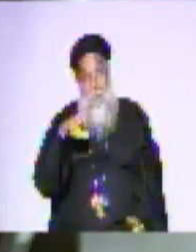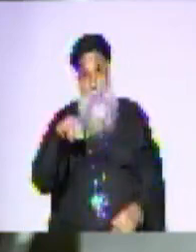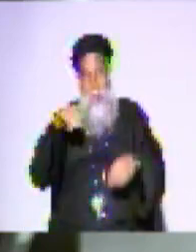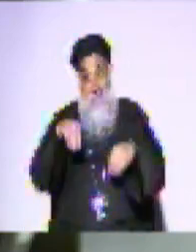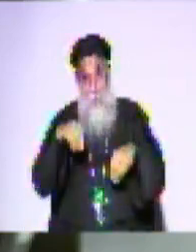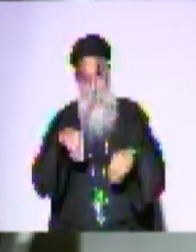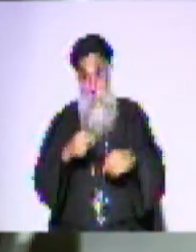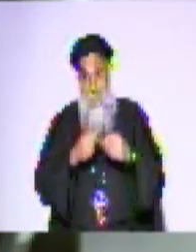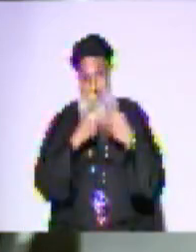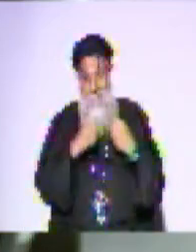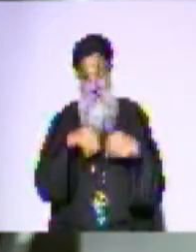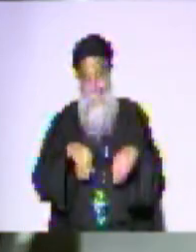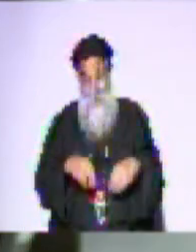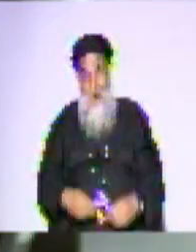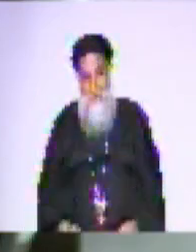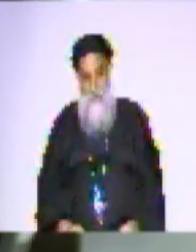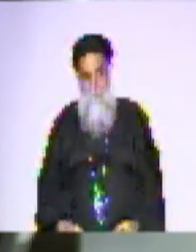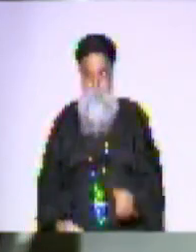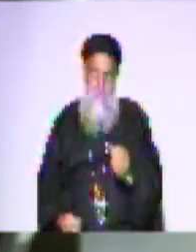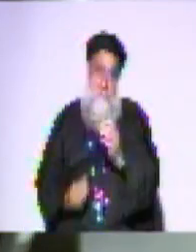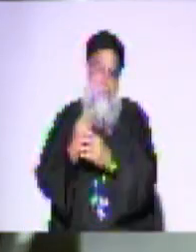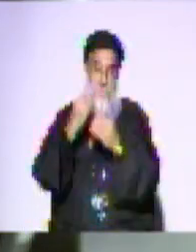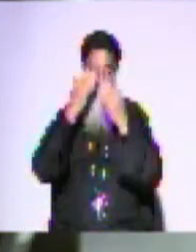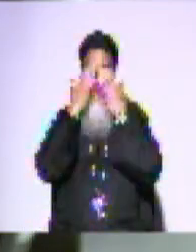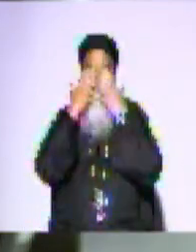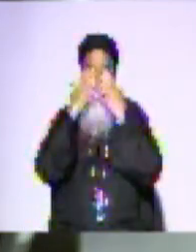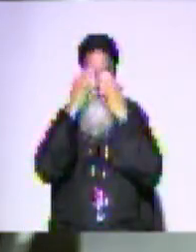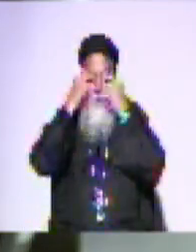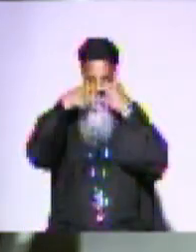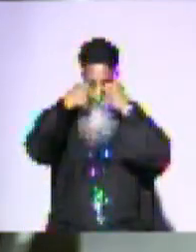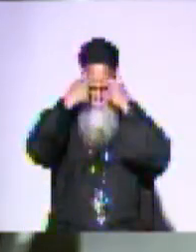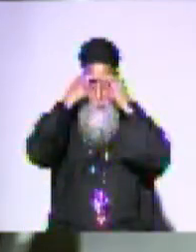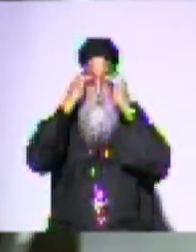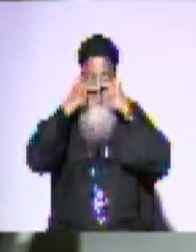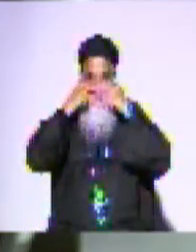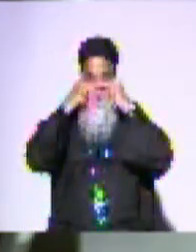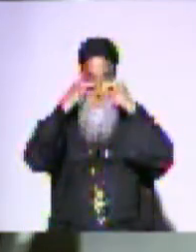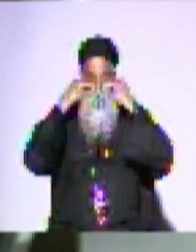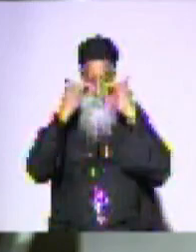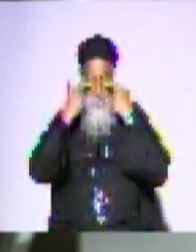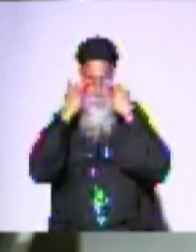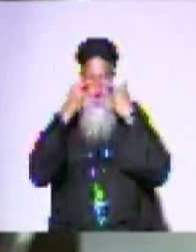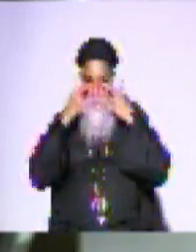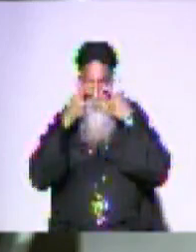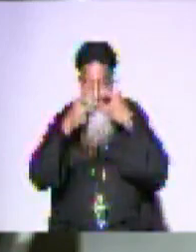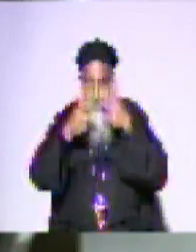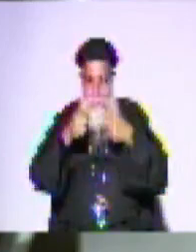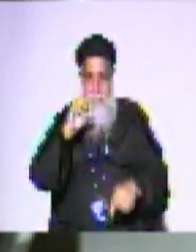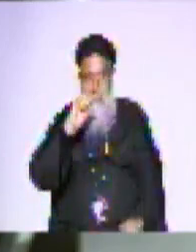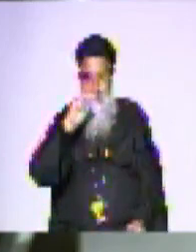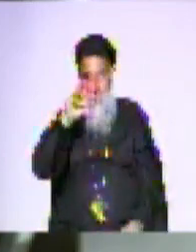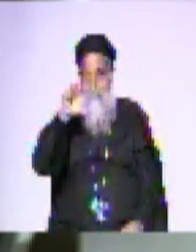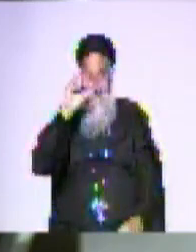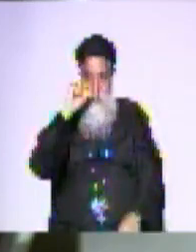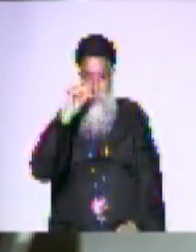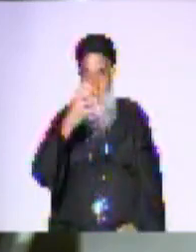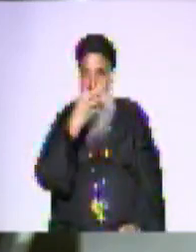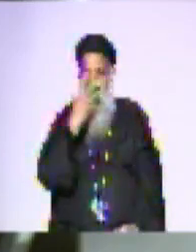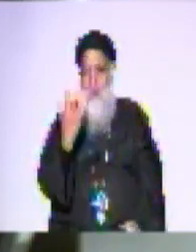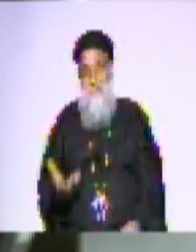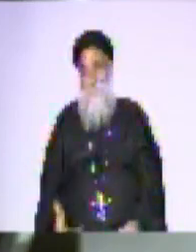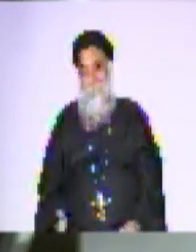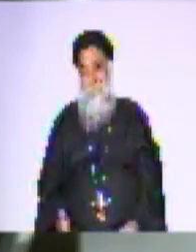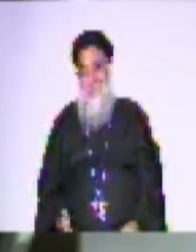لأنه اتخلق له عينين، يعني مش عينين جسديين بس، لا ده خد كمان